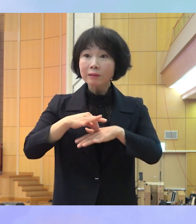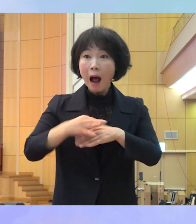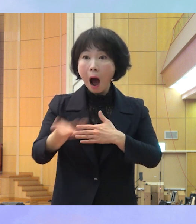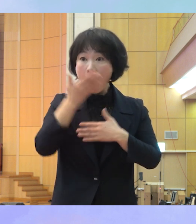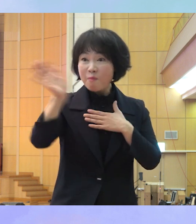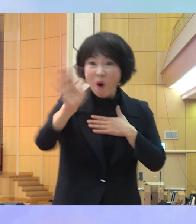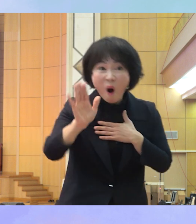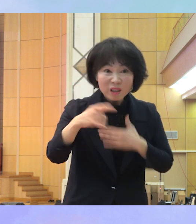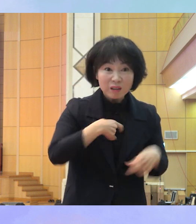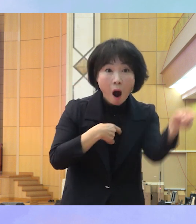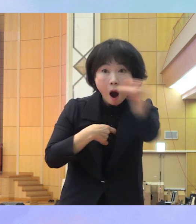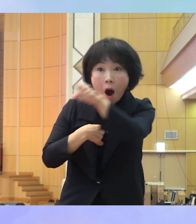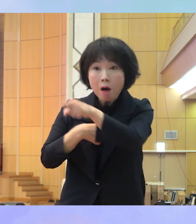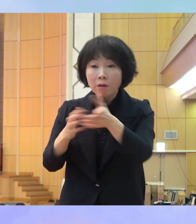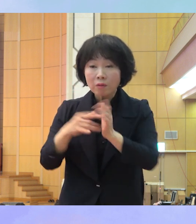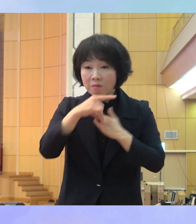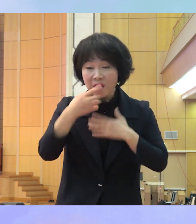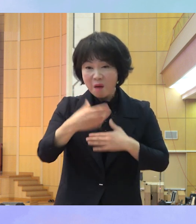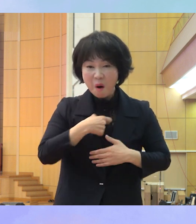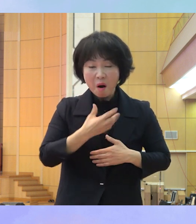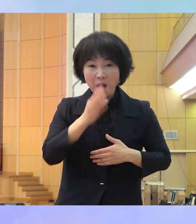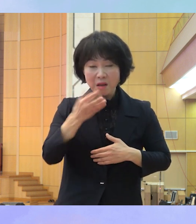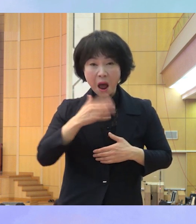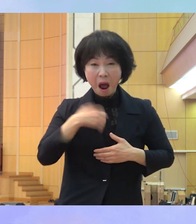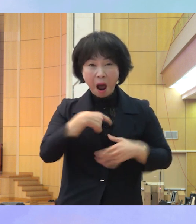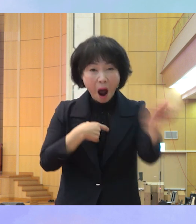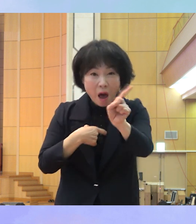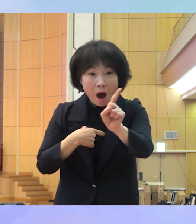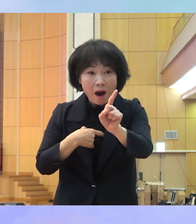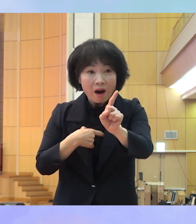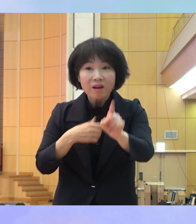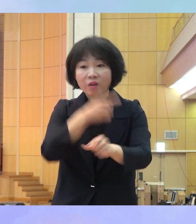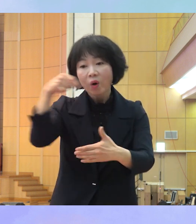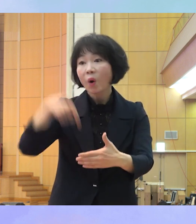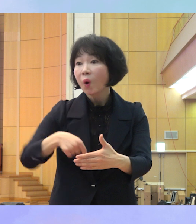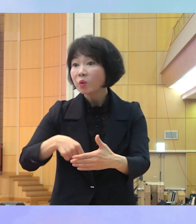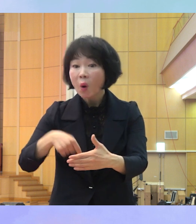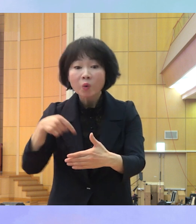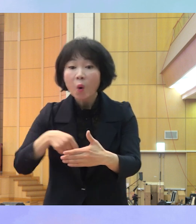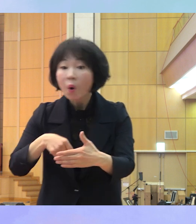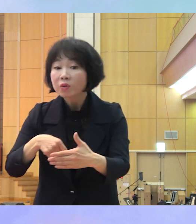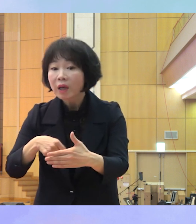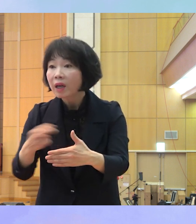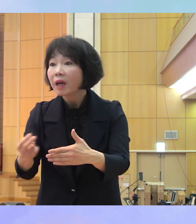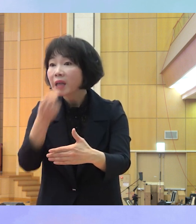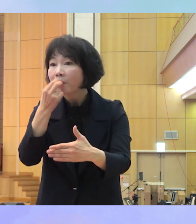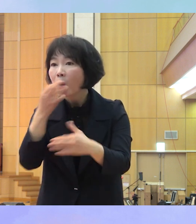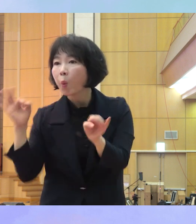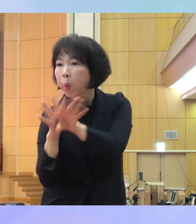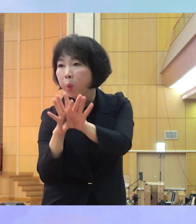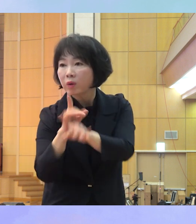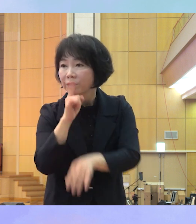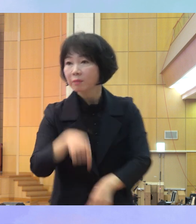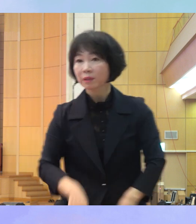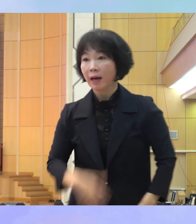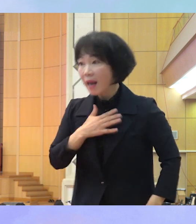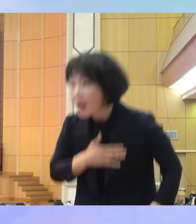먹지 아니하고 인자의 피를 마시지 아니하면 너희 속에 뭐가 없어? 생명이 없느니라.